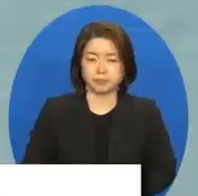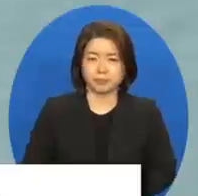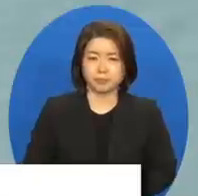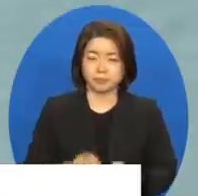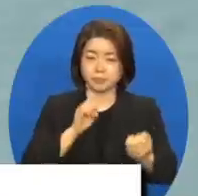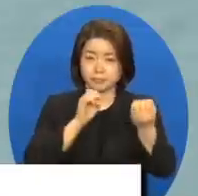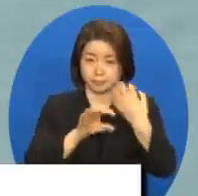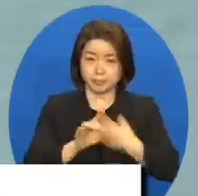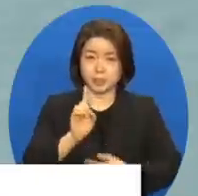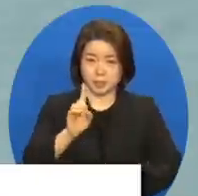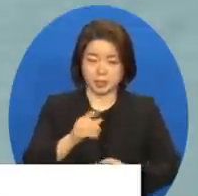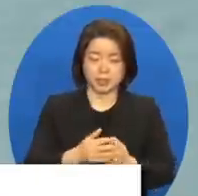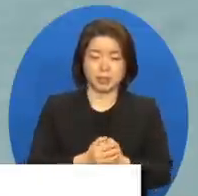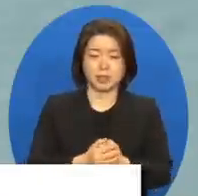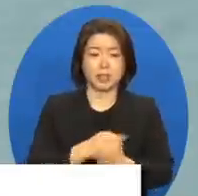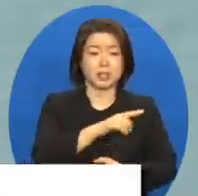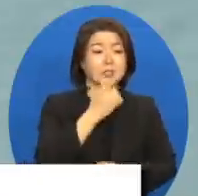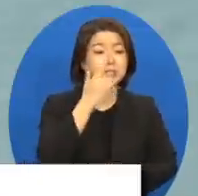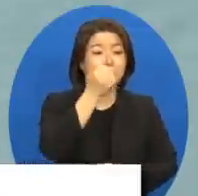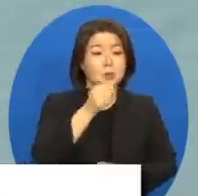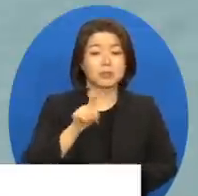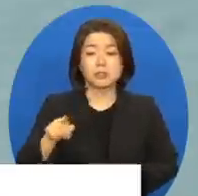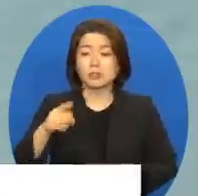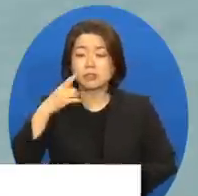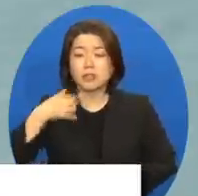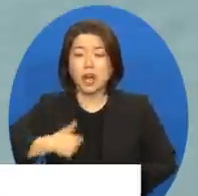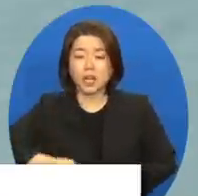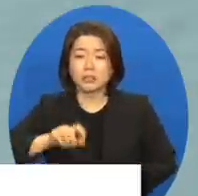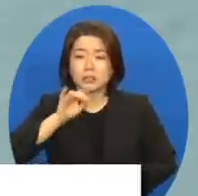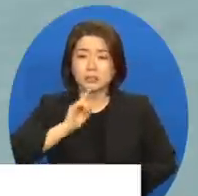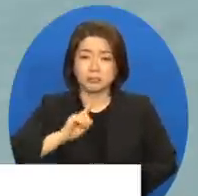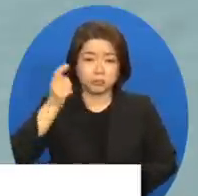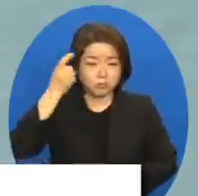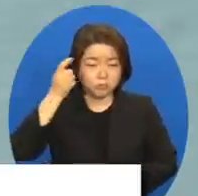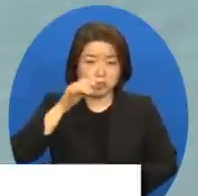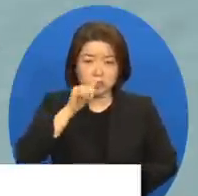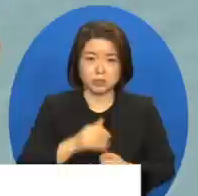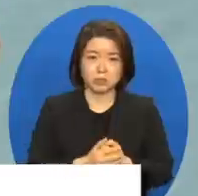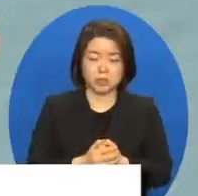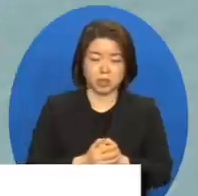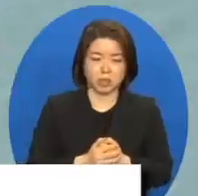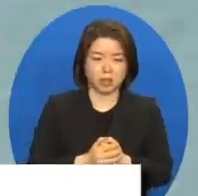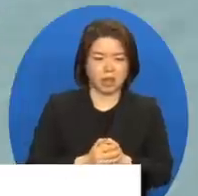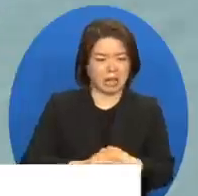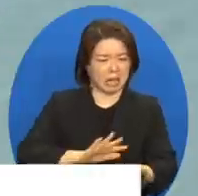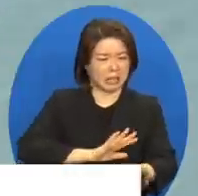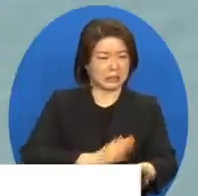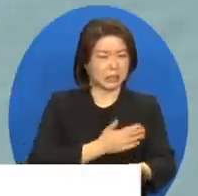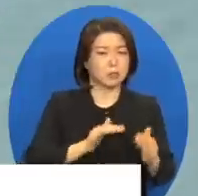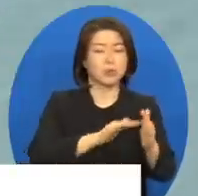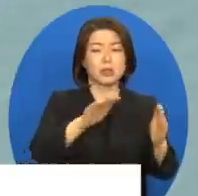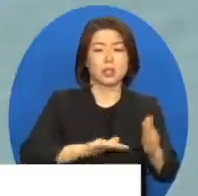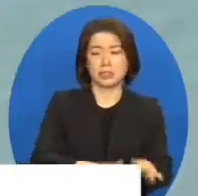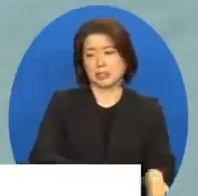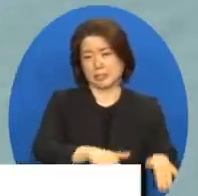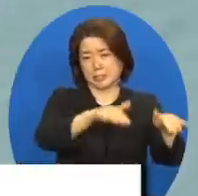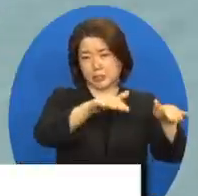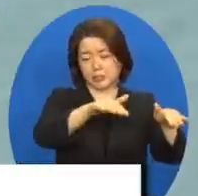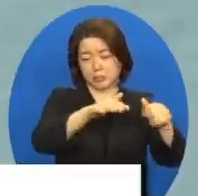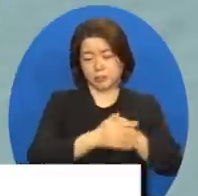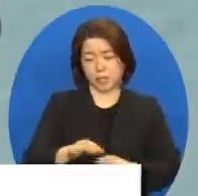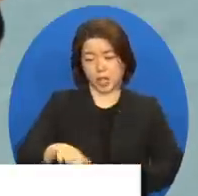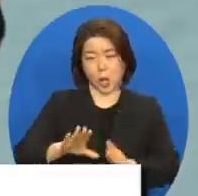답이 그 아버지의 그 아들이라는 거예요. 엮이는 가정에서 자랐습니다. 어려서